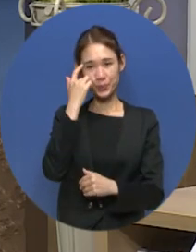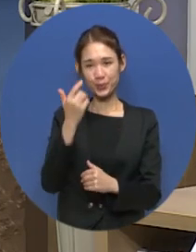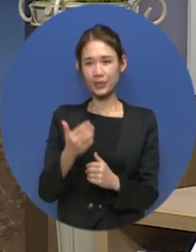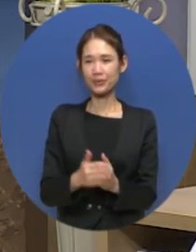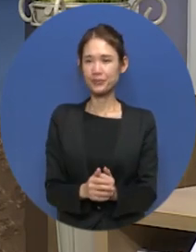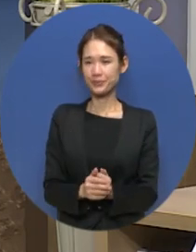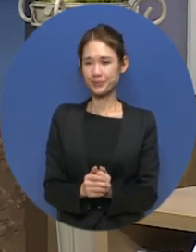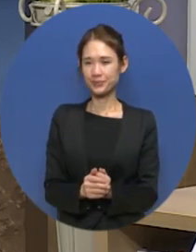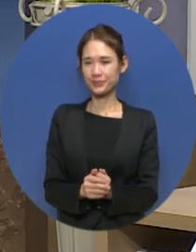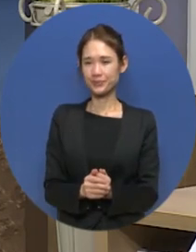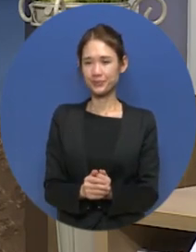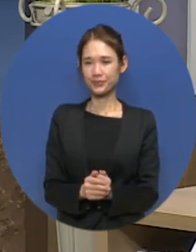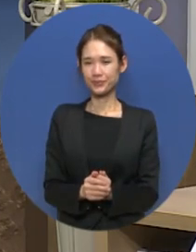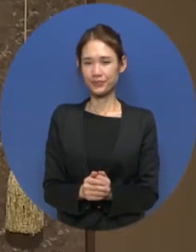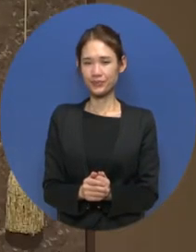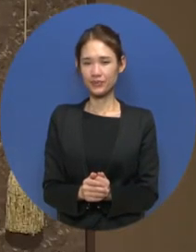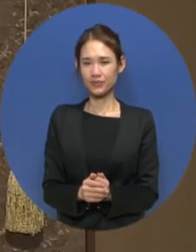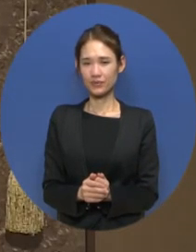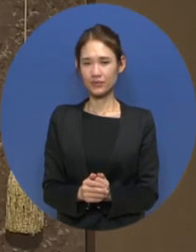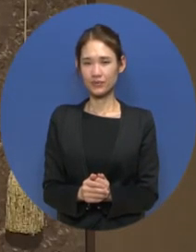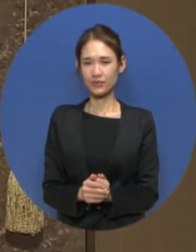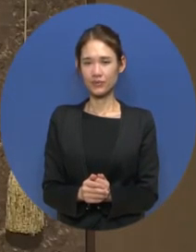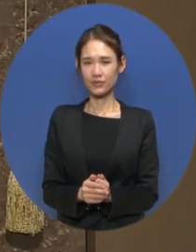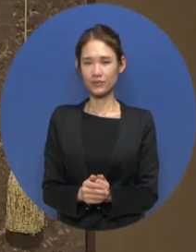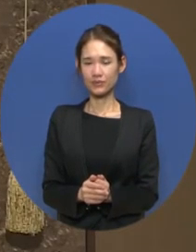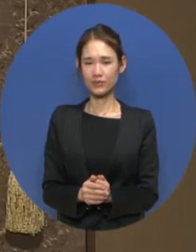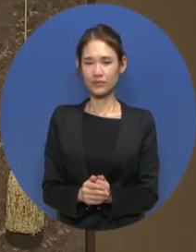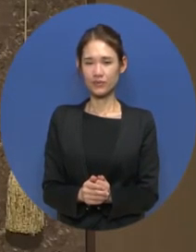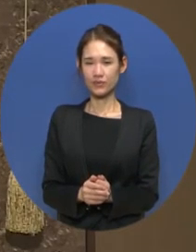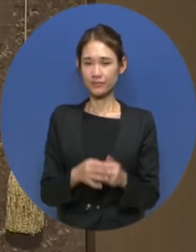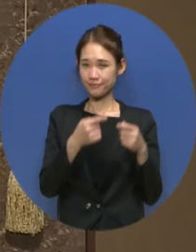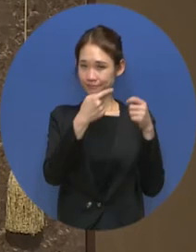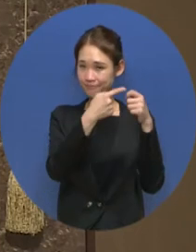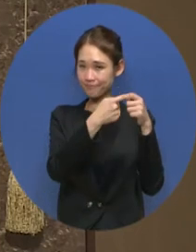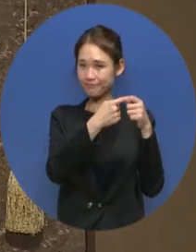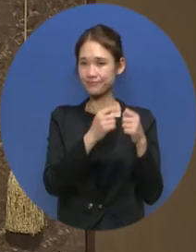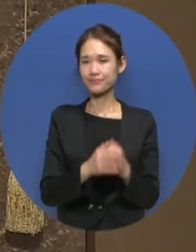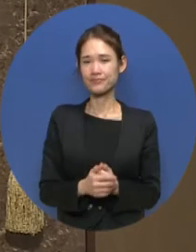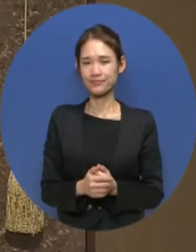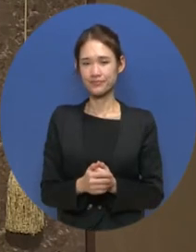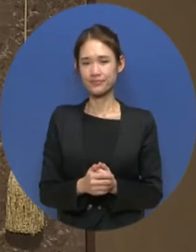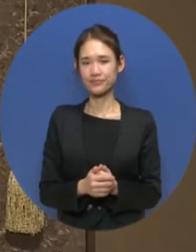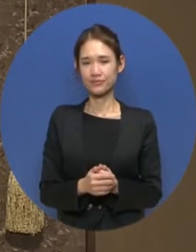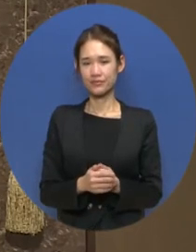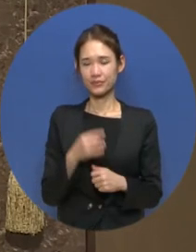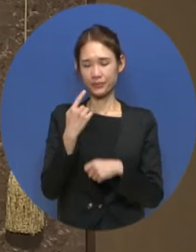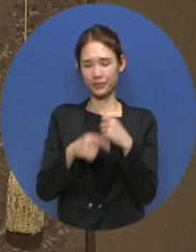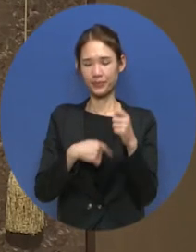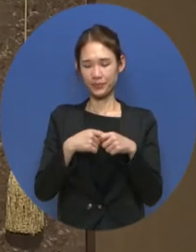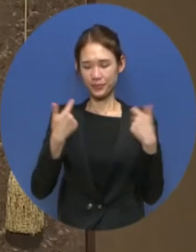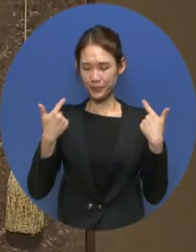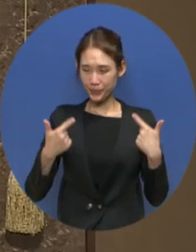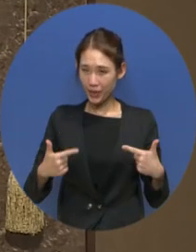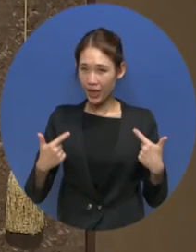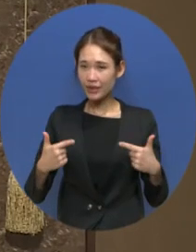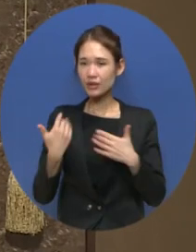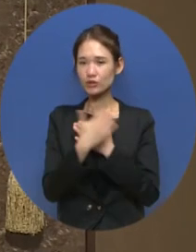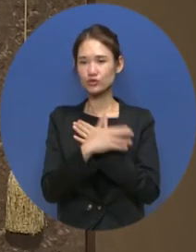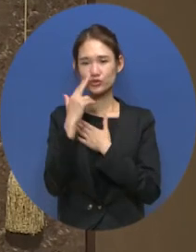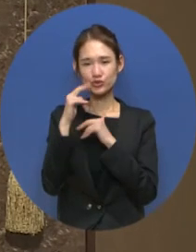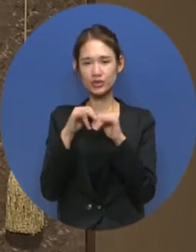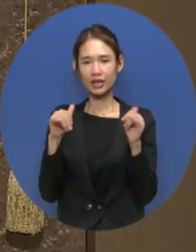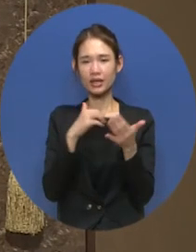말씀 부탁드리겠습니다. 네, 네. 첫 번째로는 이제 매년 네. 중증 장애인들 한 1만